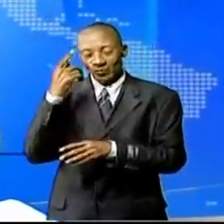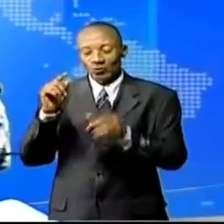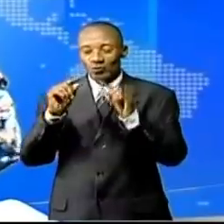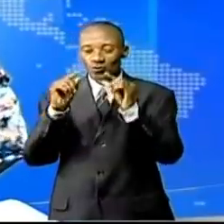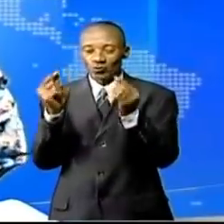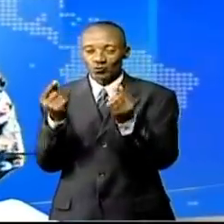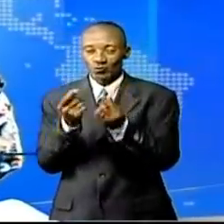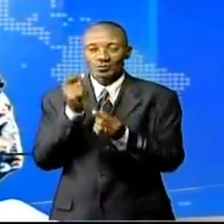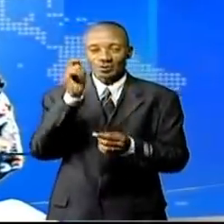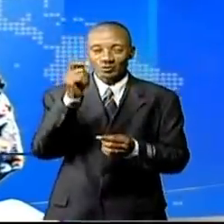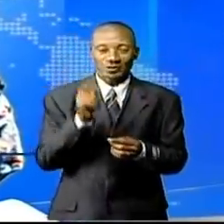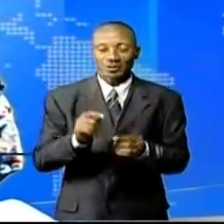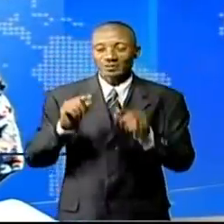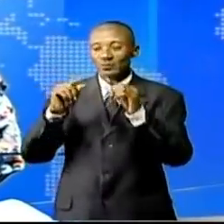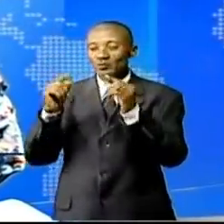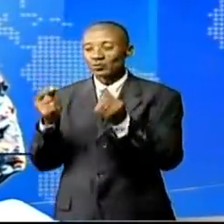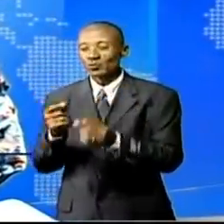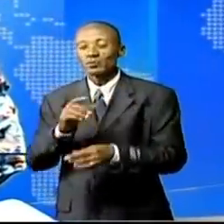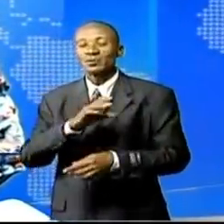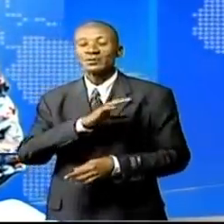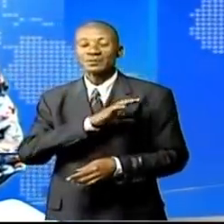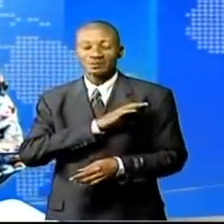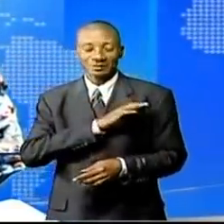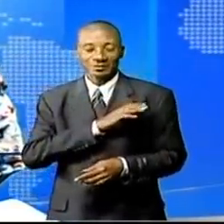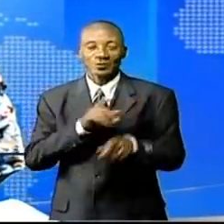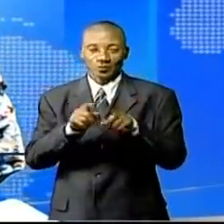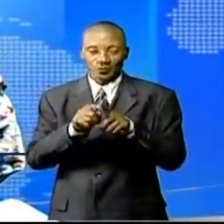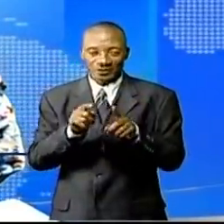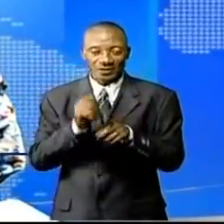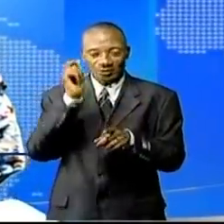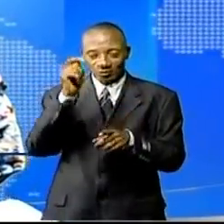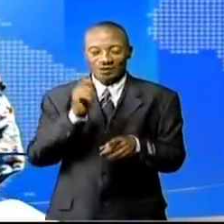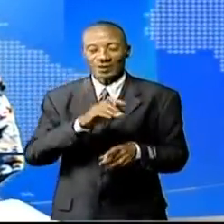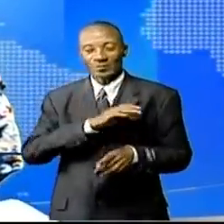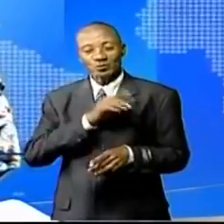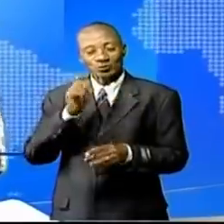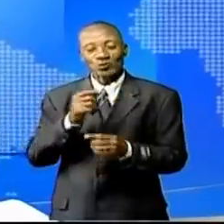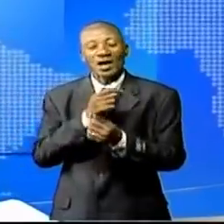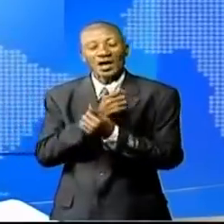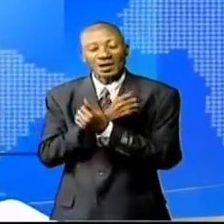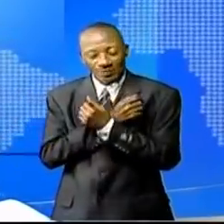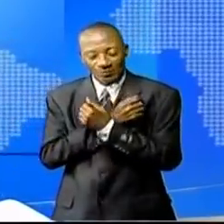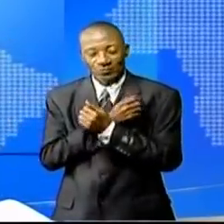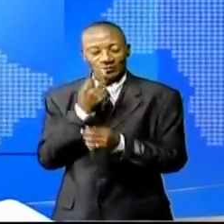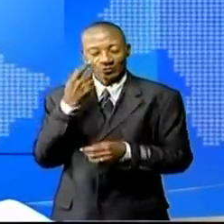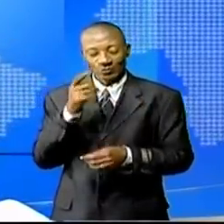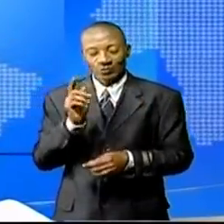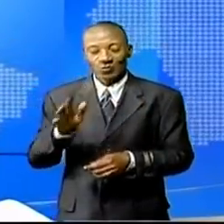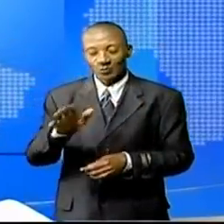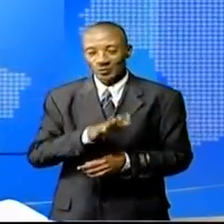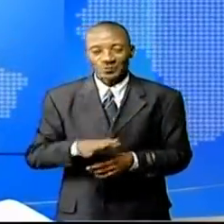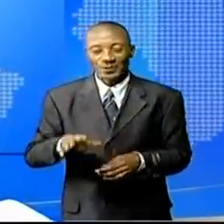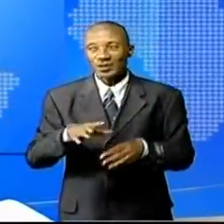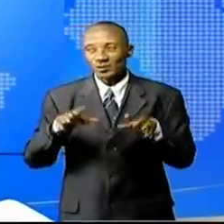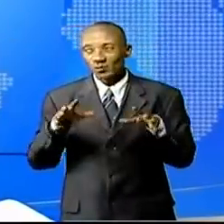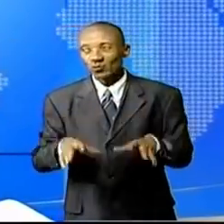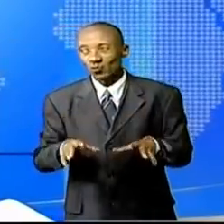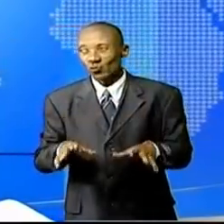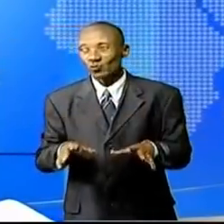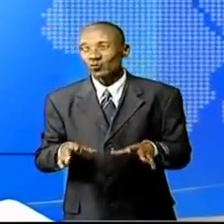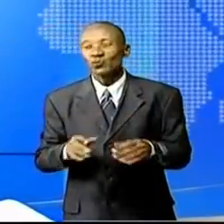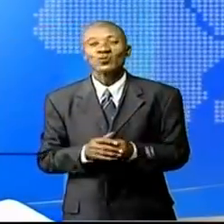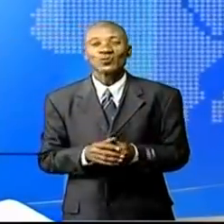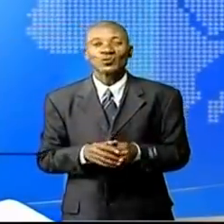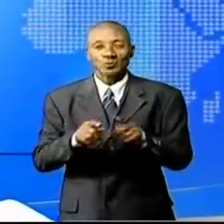sur l'abnégation, le patriotisme, la loyauté et la discipline. Il a promis le rétablissement de l'ordre, surtout dans l'est